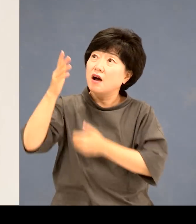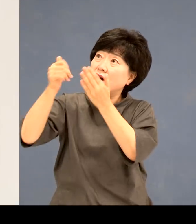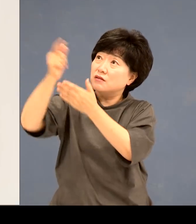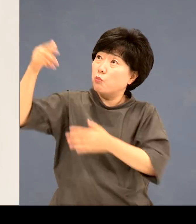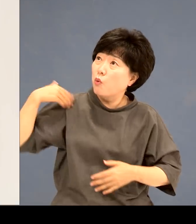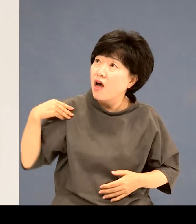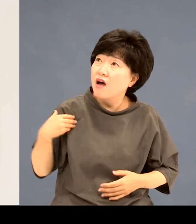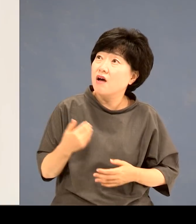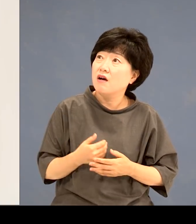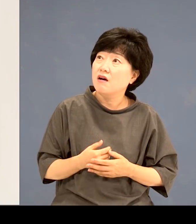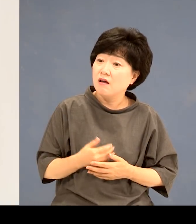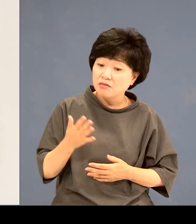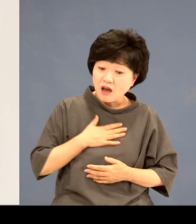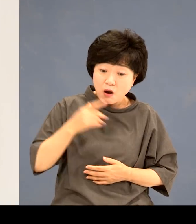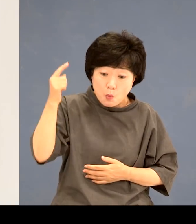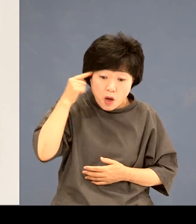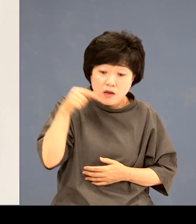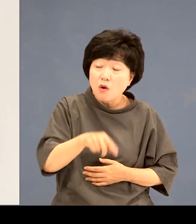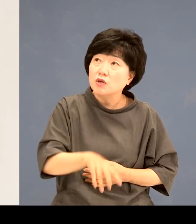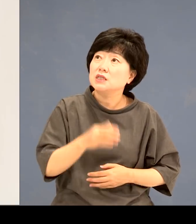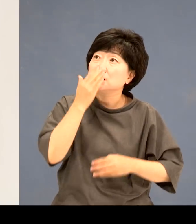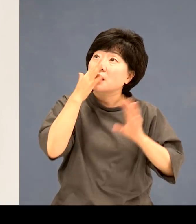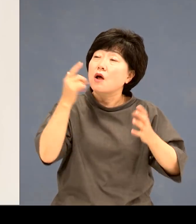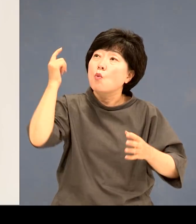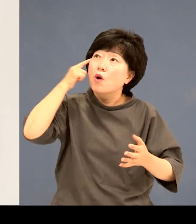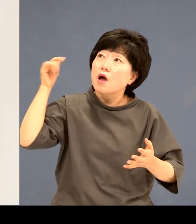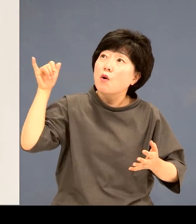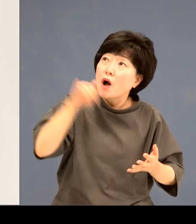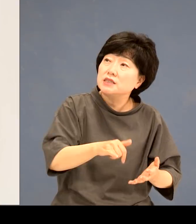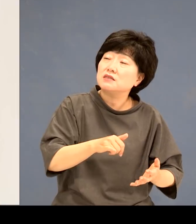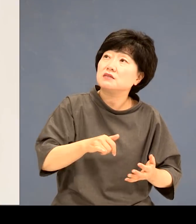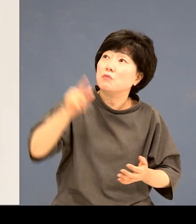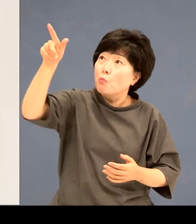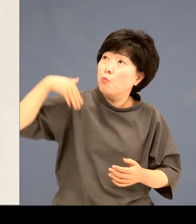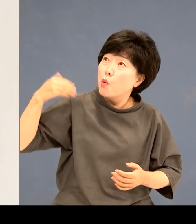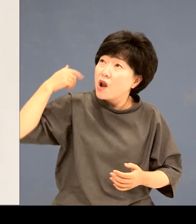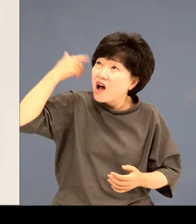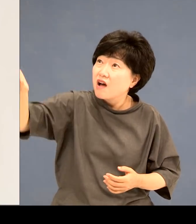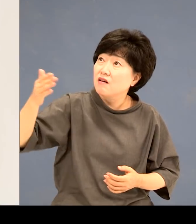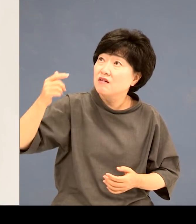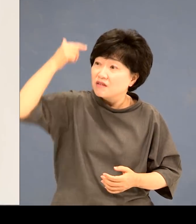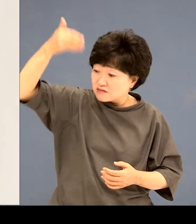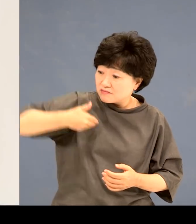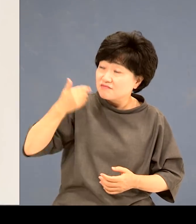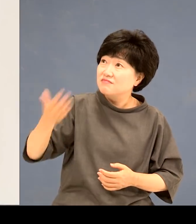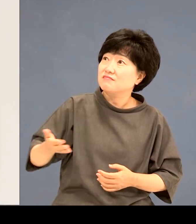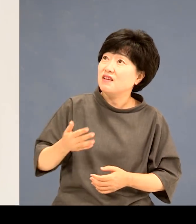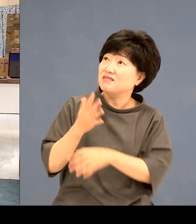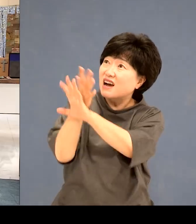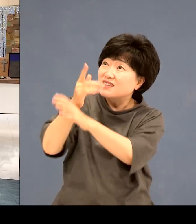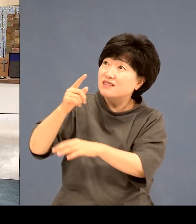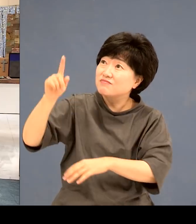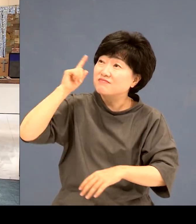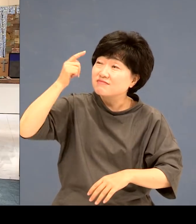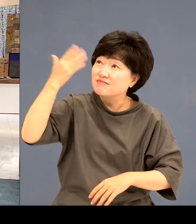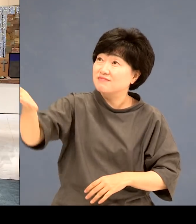냈어요. 하나님 몰라서 물으세요. 제가 이스라엘에 왔는지 왜 왔는지 몰라서